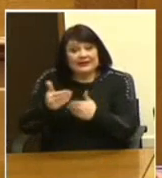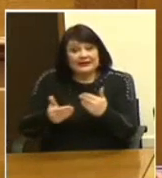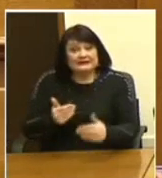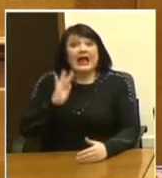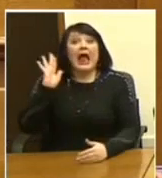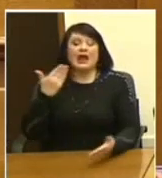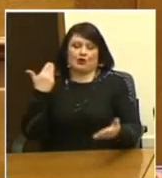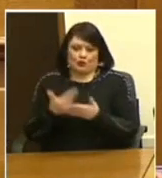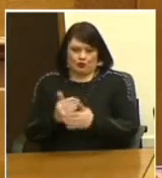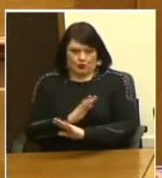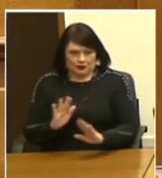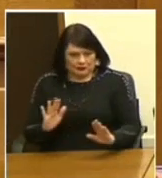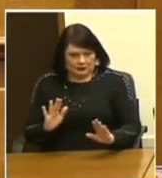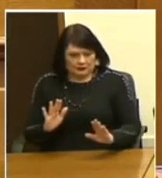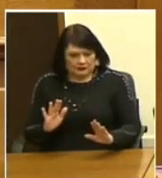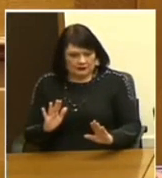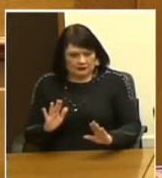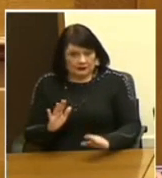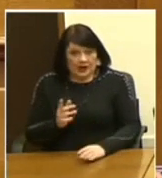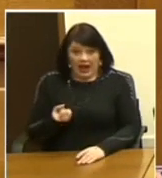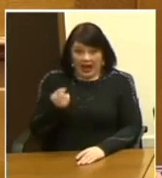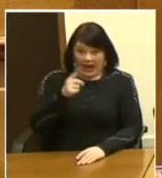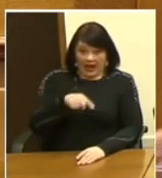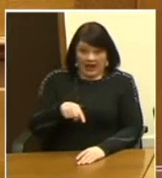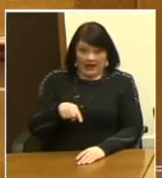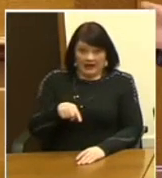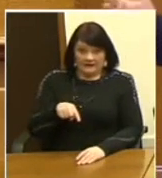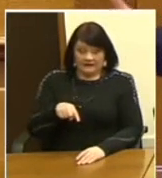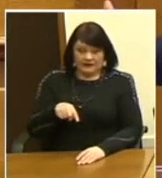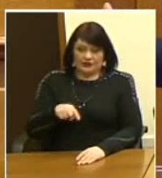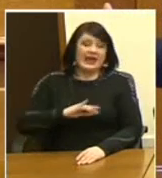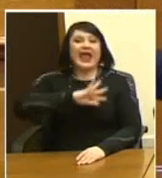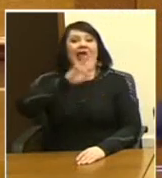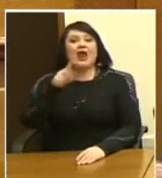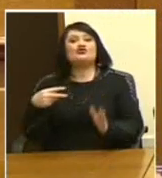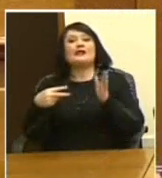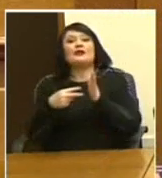ολοκληρωθεί, θα ολοκληρωθεί όχι αύριο μεθαύριο, το 2030, ως το 2030.